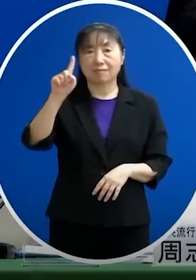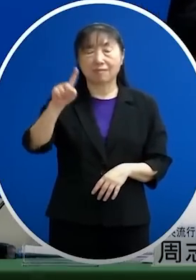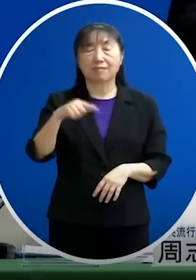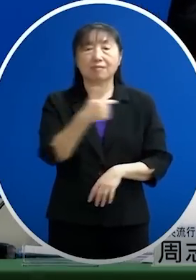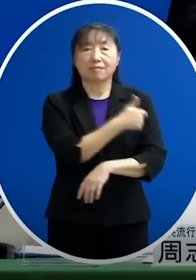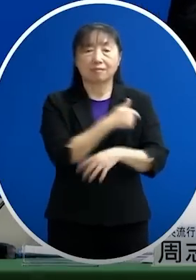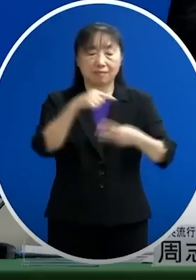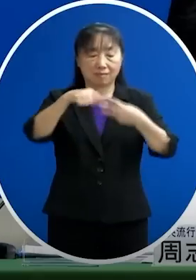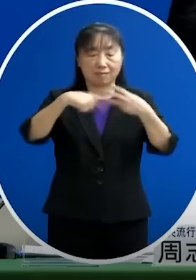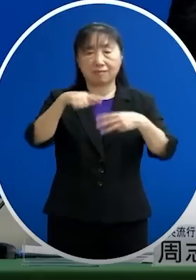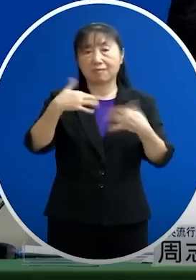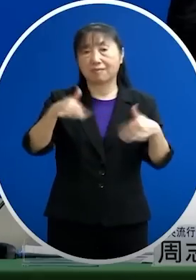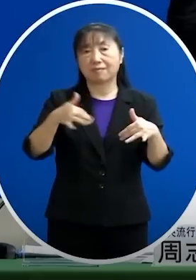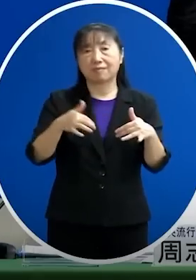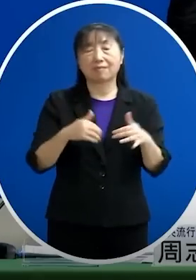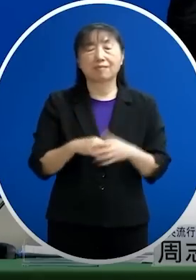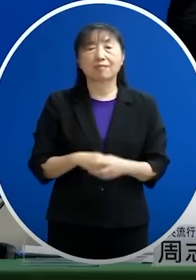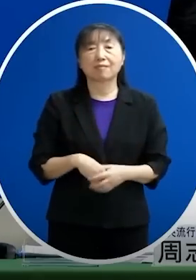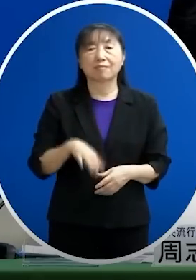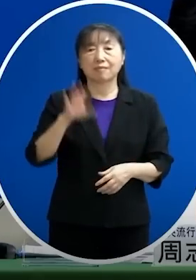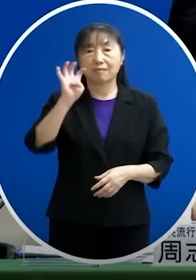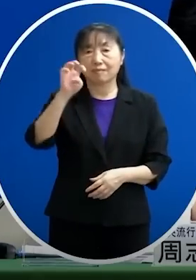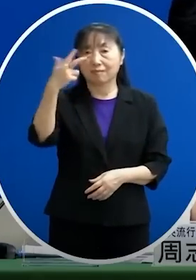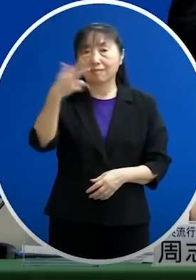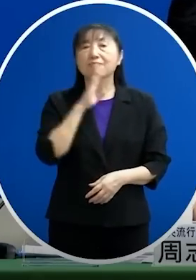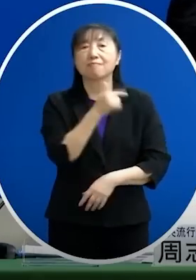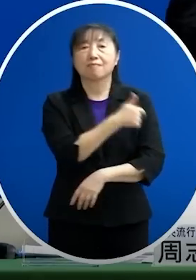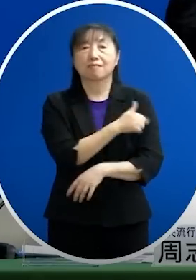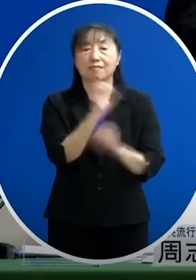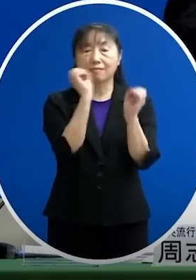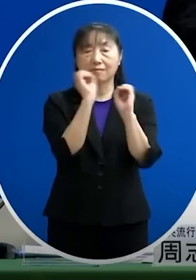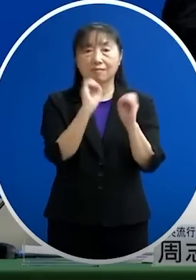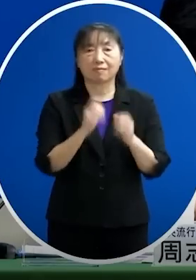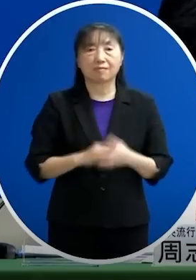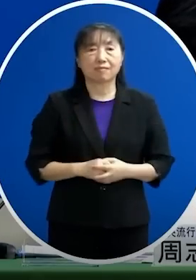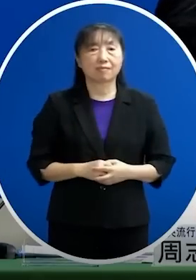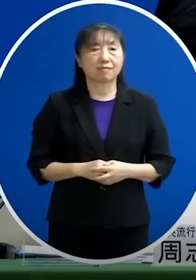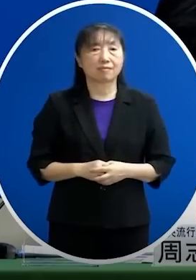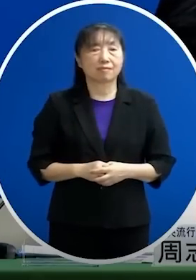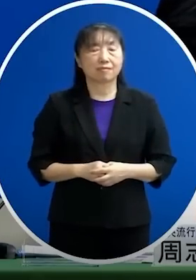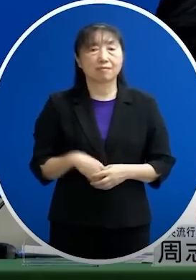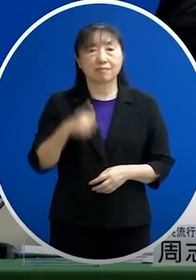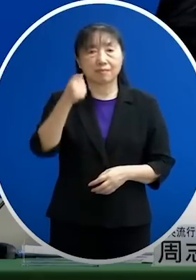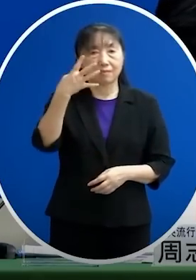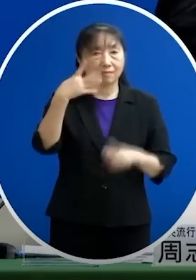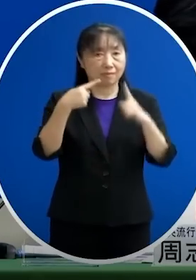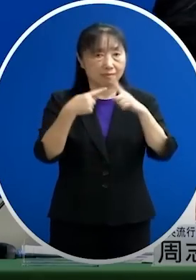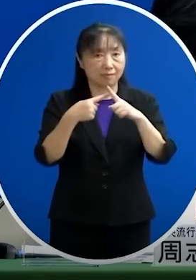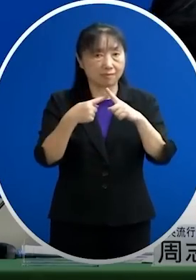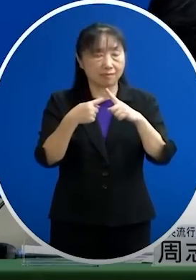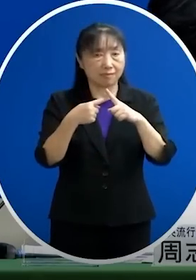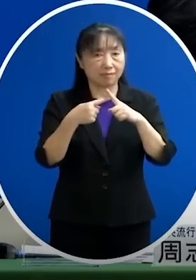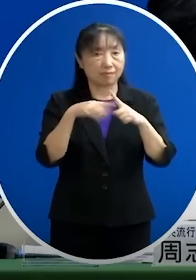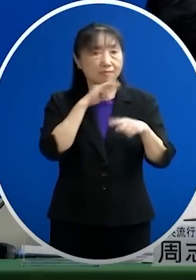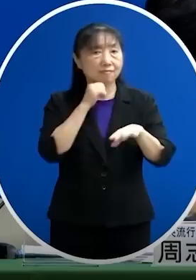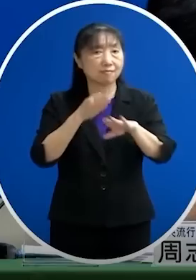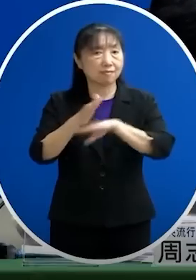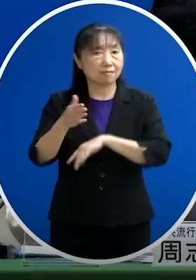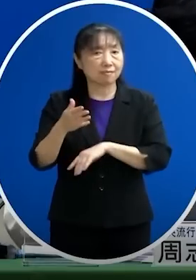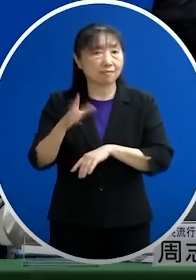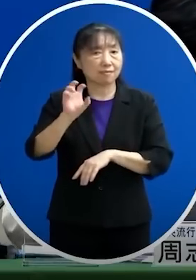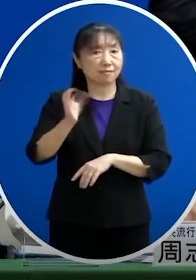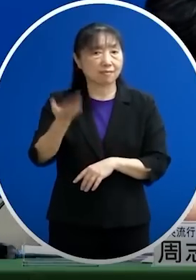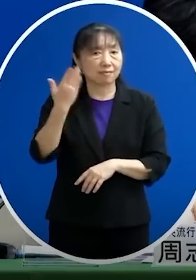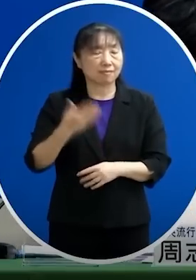种满3剂疫苗，这当中有47位是未接种任何一剂的疫苗，54位的年龄超过